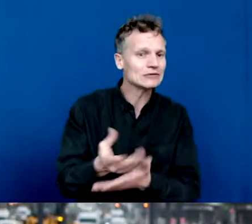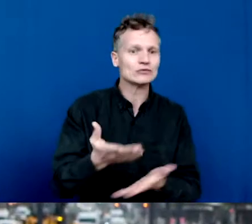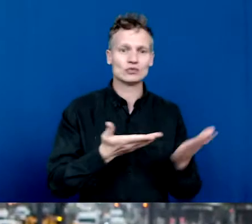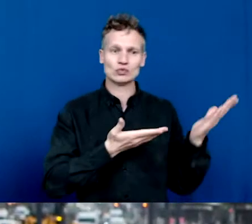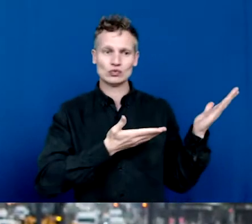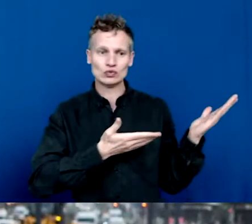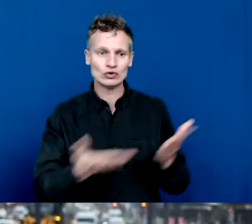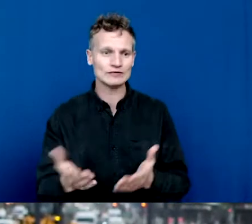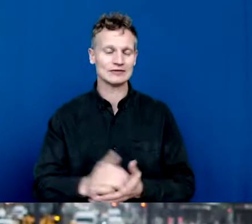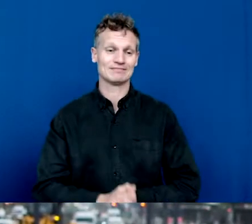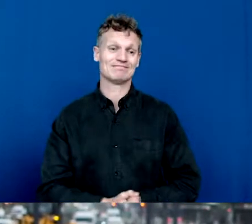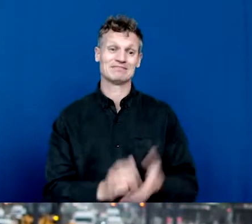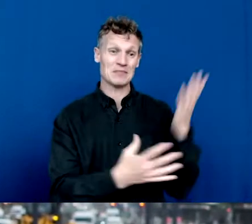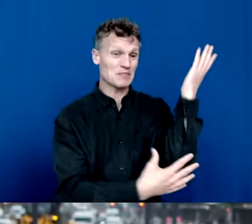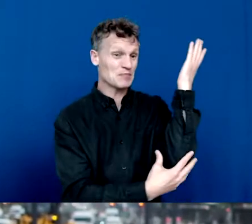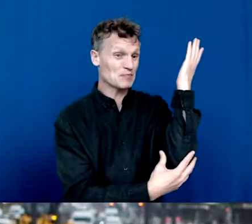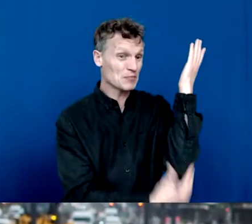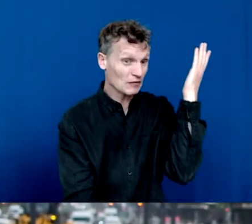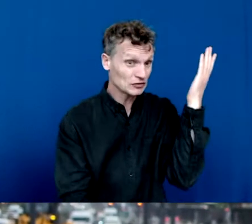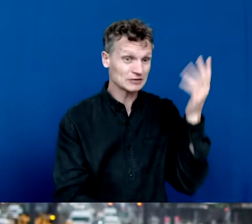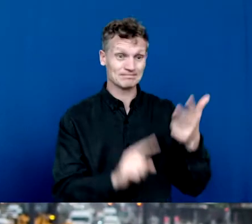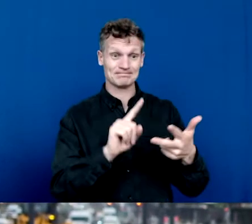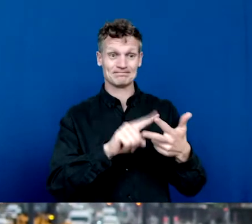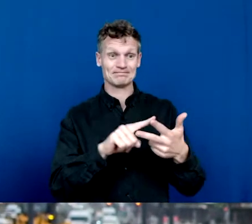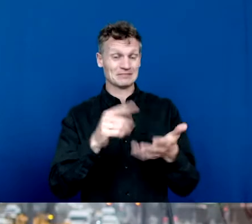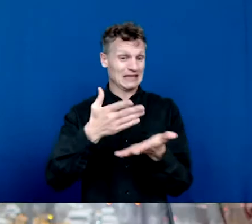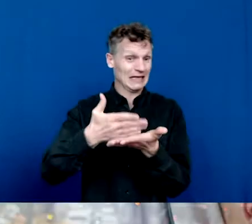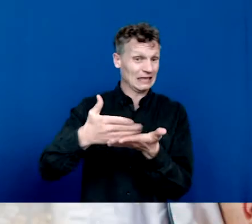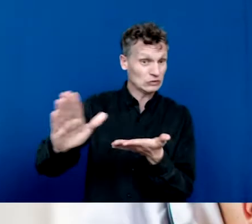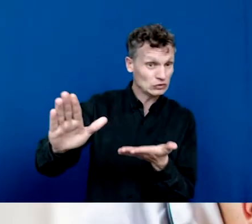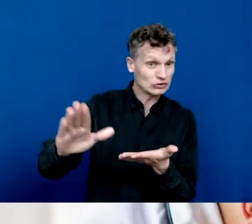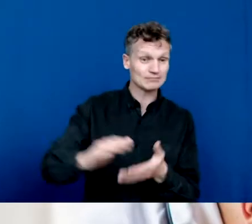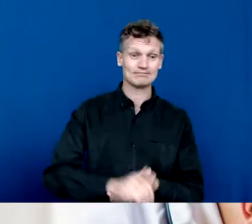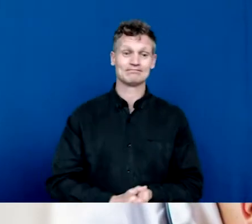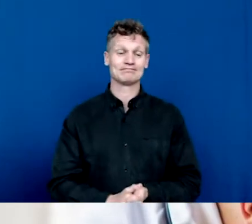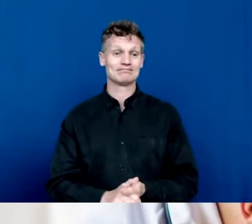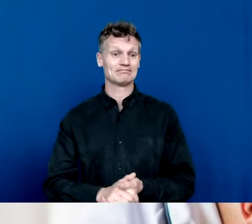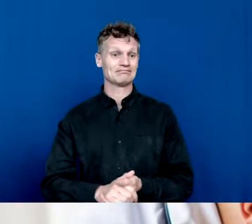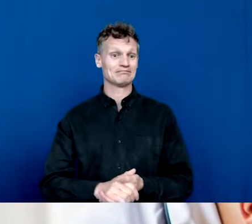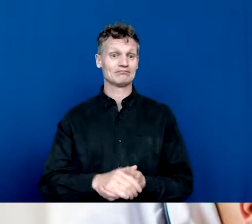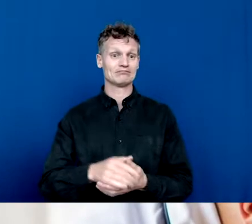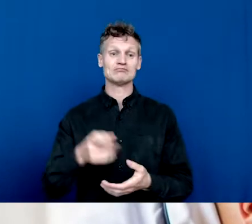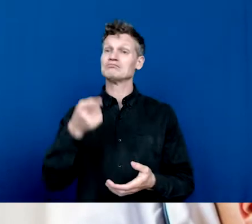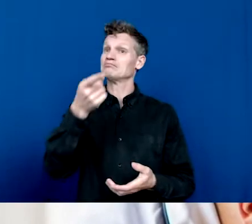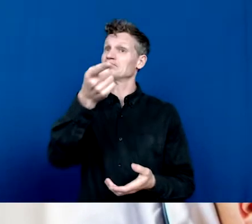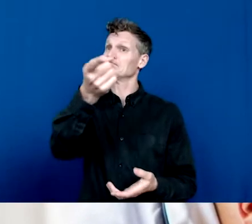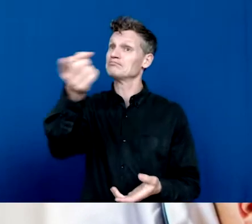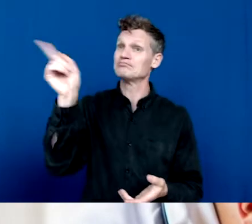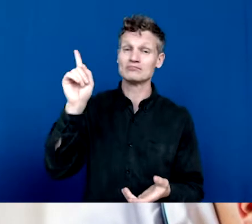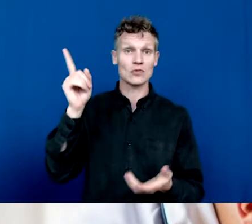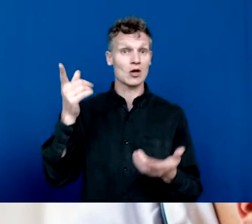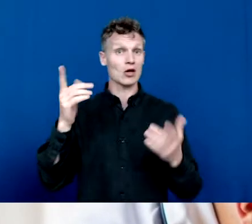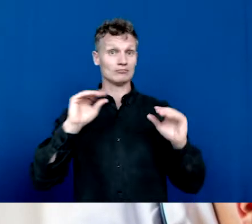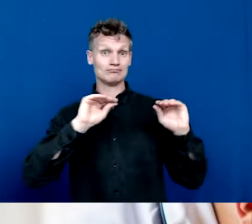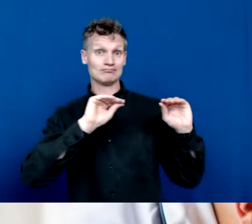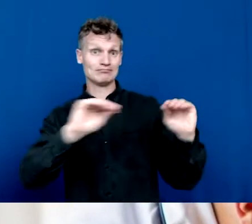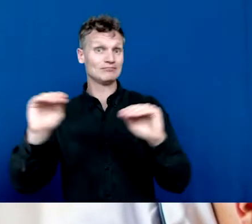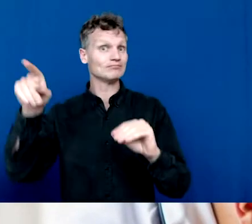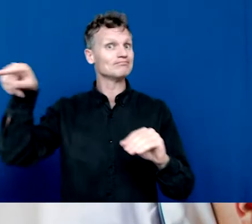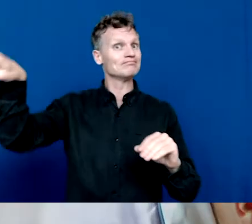les effets de la pauvreté et de l'exclusion, l'ignorance des prestataires de services quant au